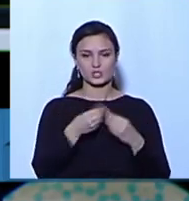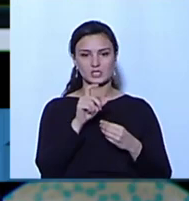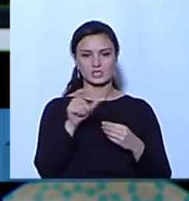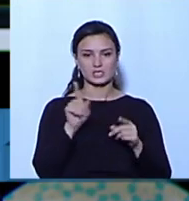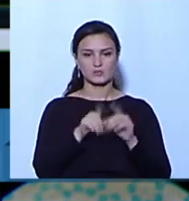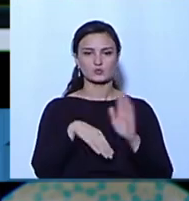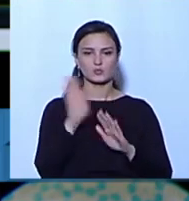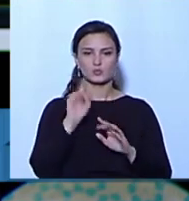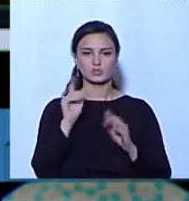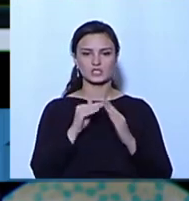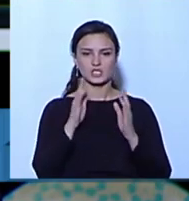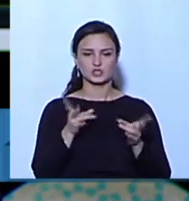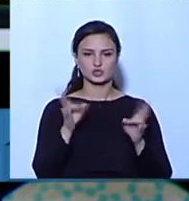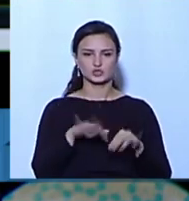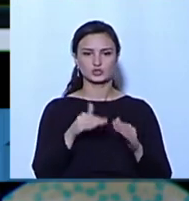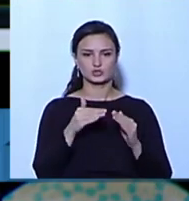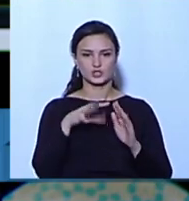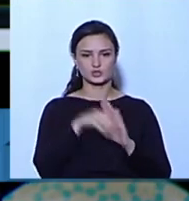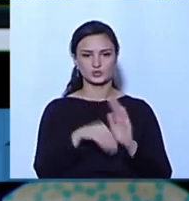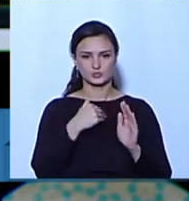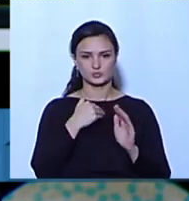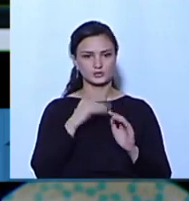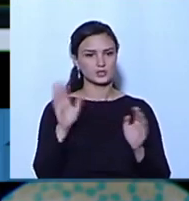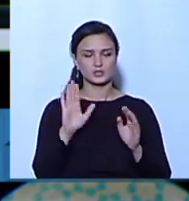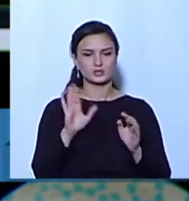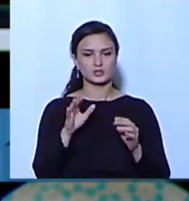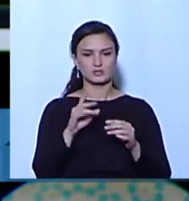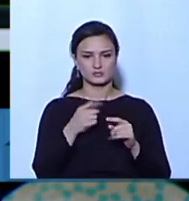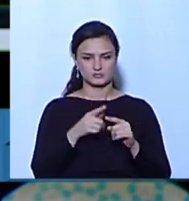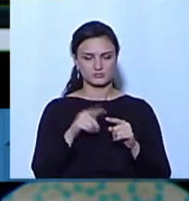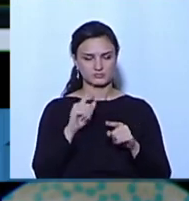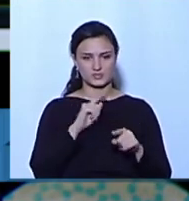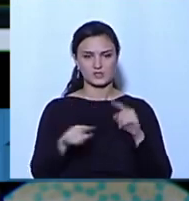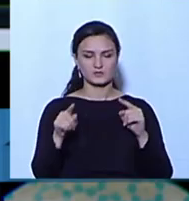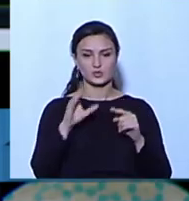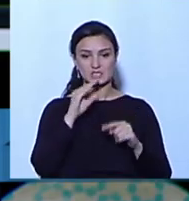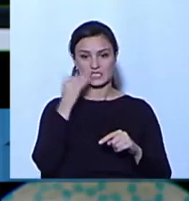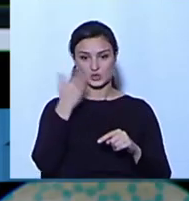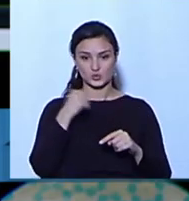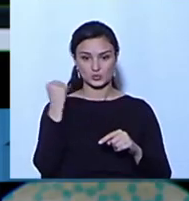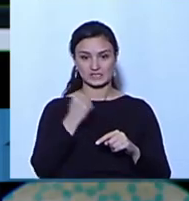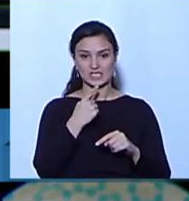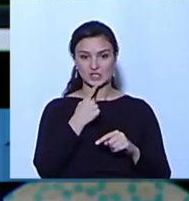წევრები ამჯობინებენ, რომ რაღაცა ჩატარდეს ბინაზე. კატეგორიულად, როდესაც ლაპარაკია ინსულტზე და